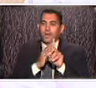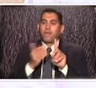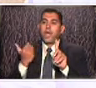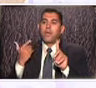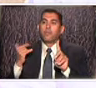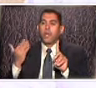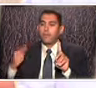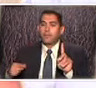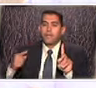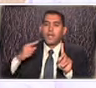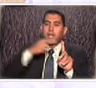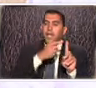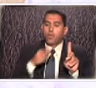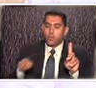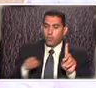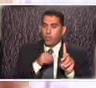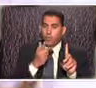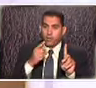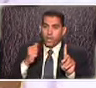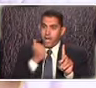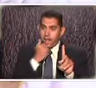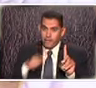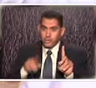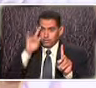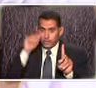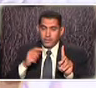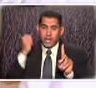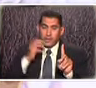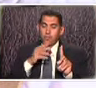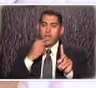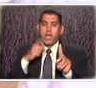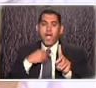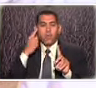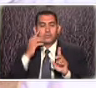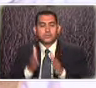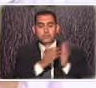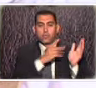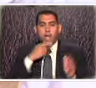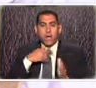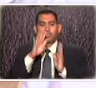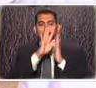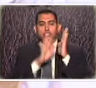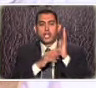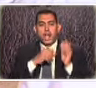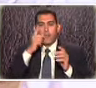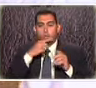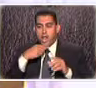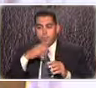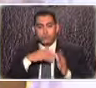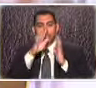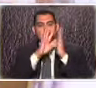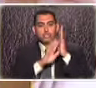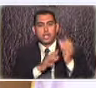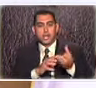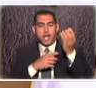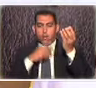نعم غايه تبرر الوسيله كلنا نعرفها اذا واحد قال وسيله ساميه اريد ان اصل الى تطبيق شرع الله في الارض ممكن في